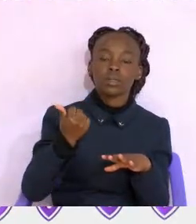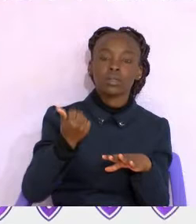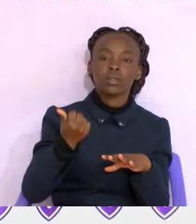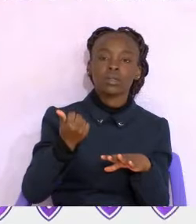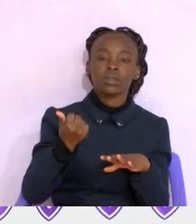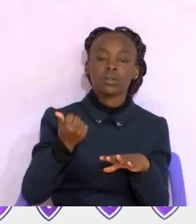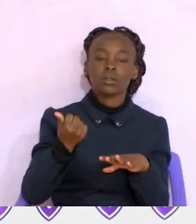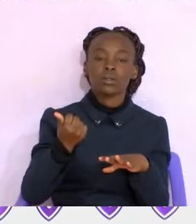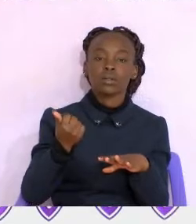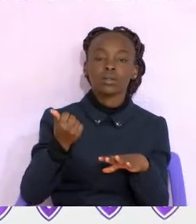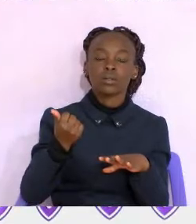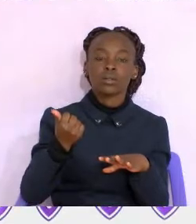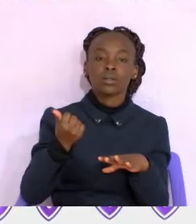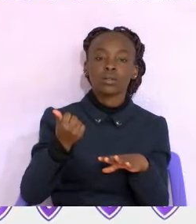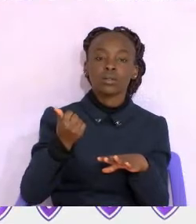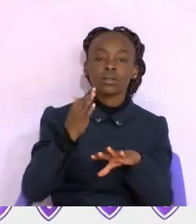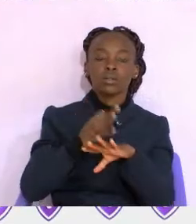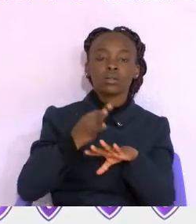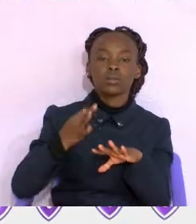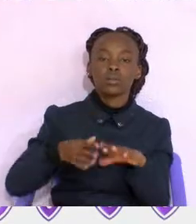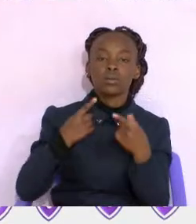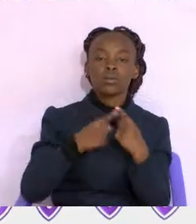ameahidi kwamba hakuna chochote